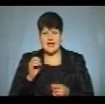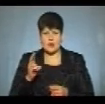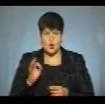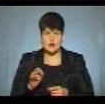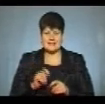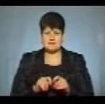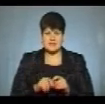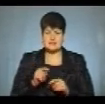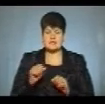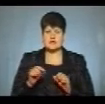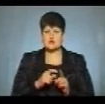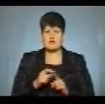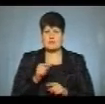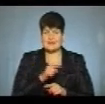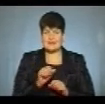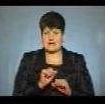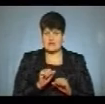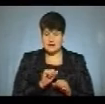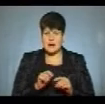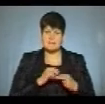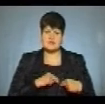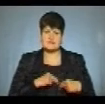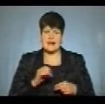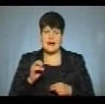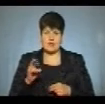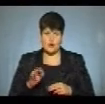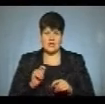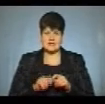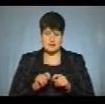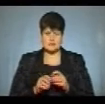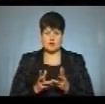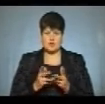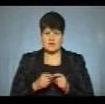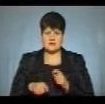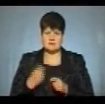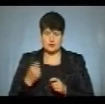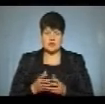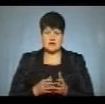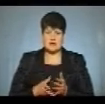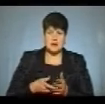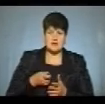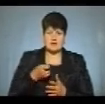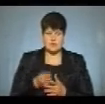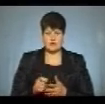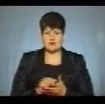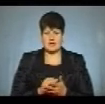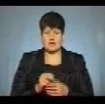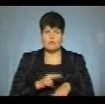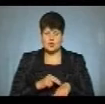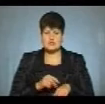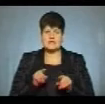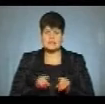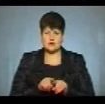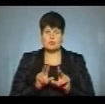За словами її керівника Едуарда Ференса, працівники екоінспекції вираховуватимуть збитки та направлятимуть матеріали до поліції. Також він